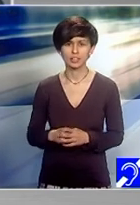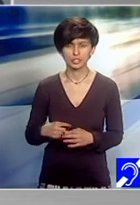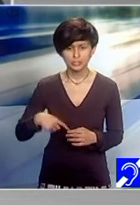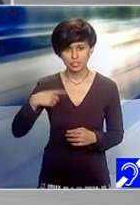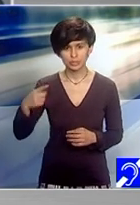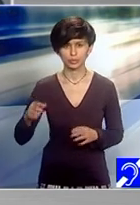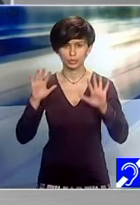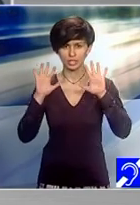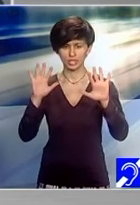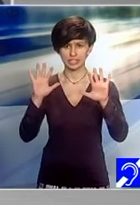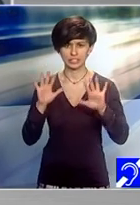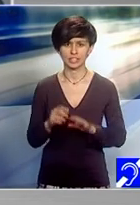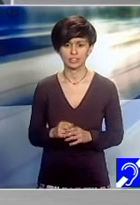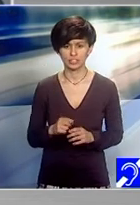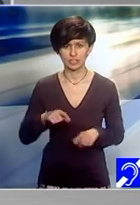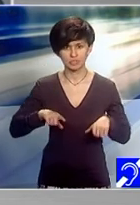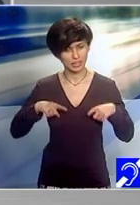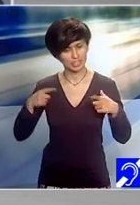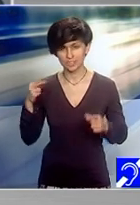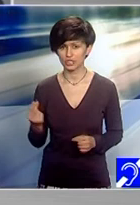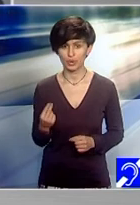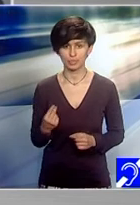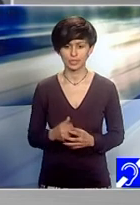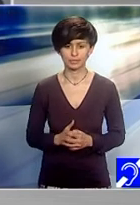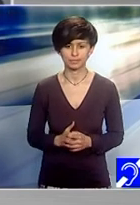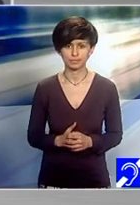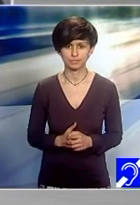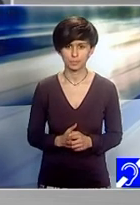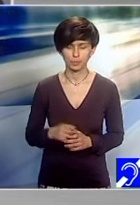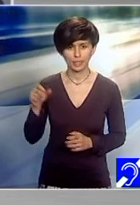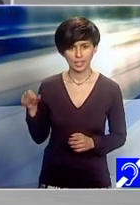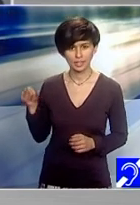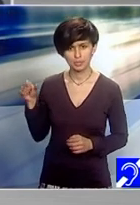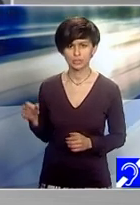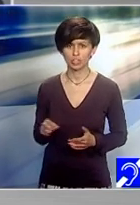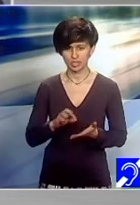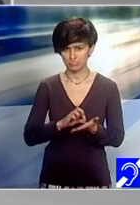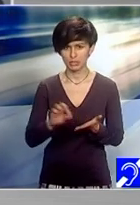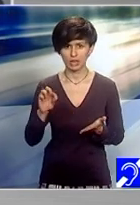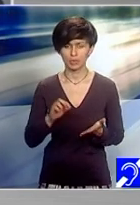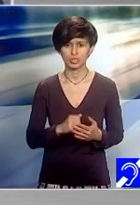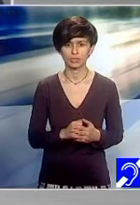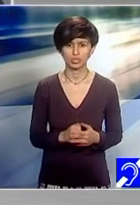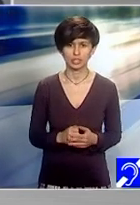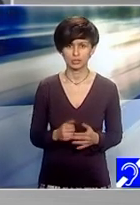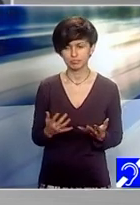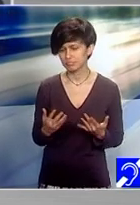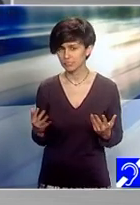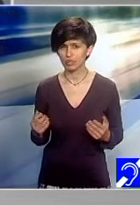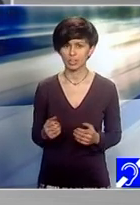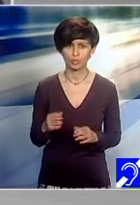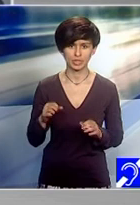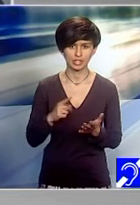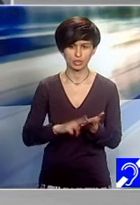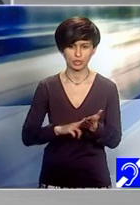respondenții au notat fiecare din țările menționate o anumită notă. Noi am ieșit